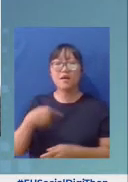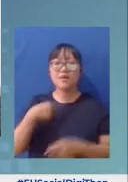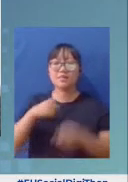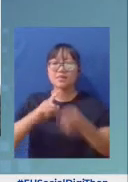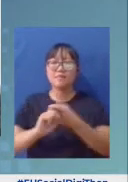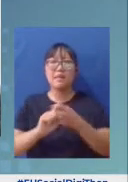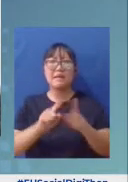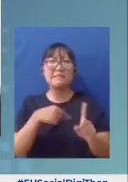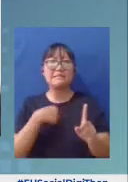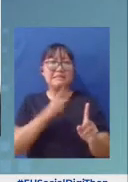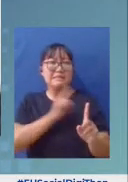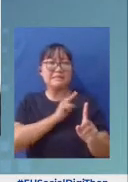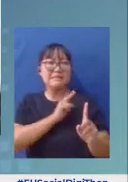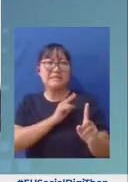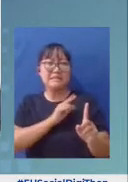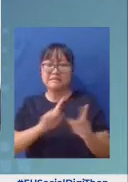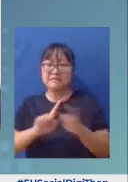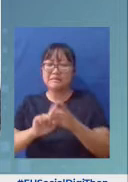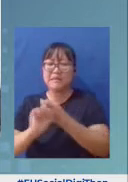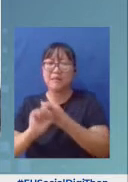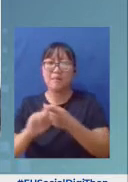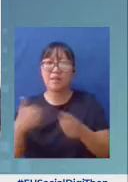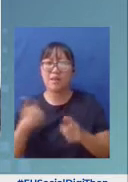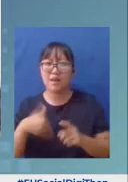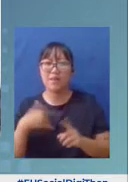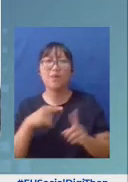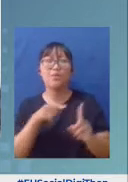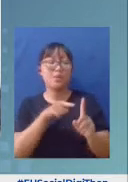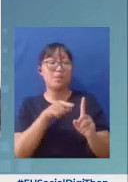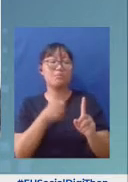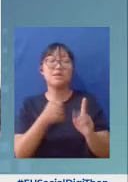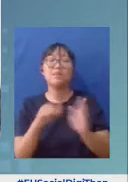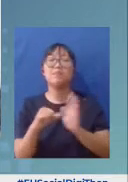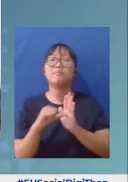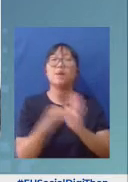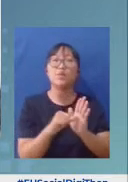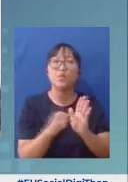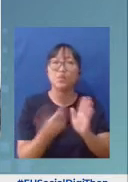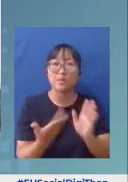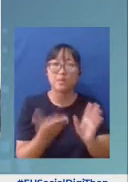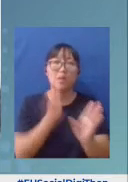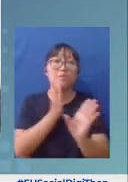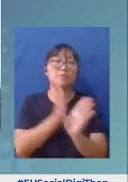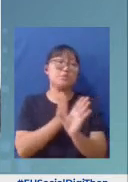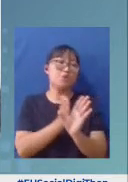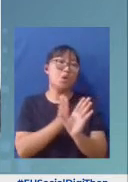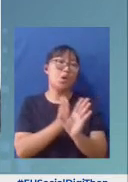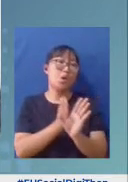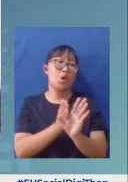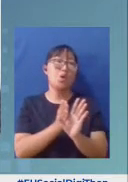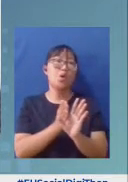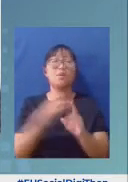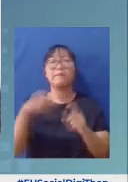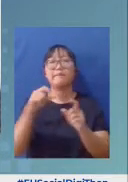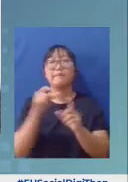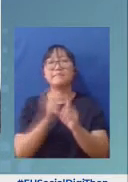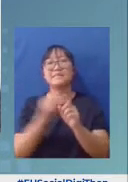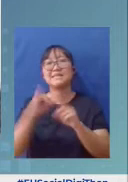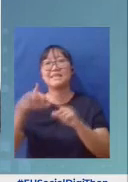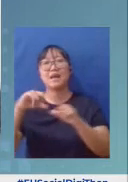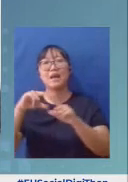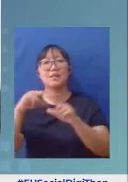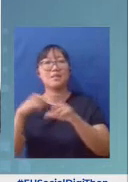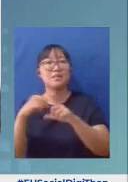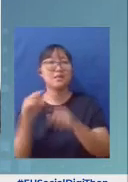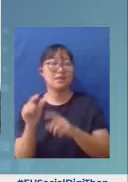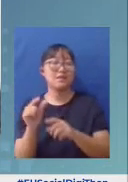tenaga profesional. Bisa psikolog dulu, atau bisa psikiater, atau juga bisa konselor ya. Baik, Ibu, pertanyaan yang berikutnya nih, dari